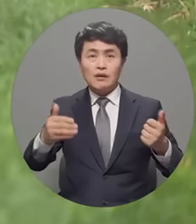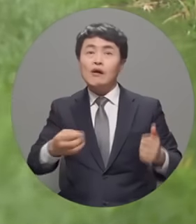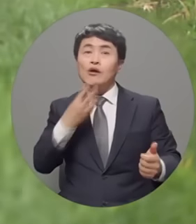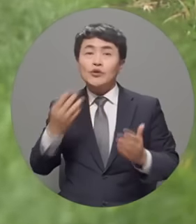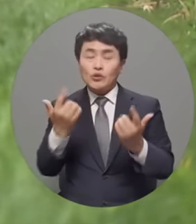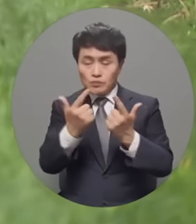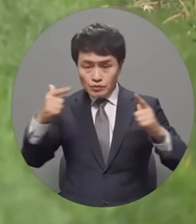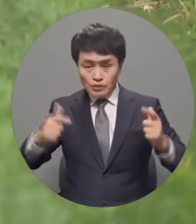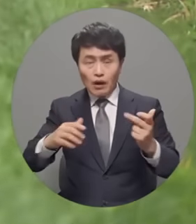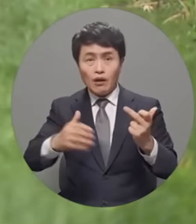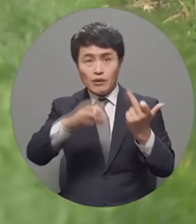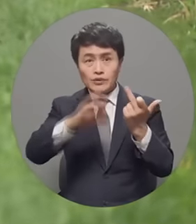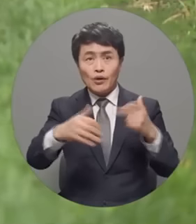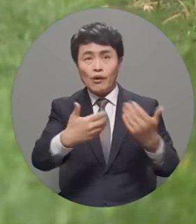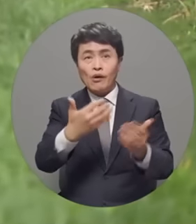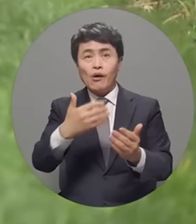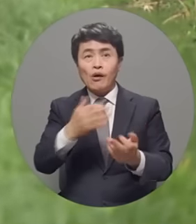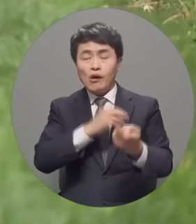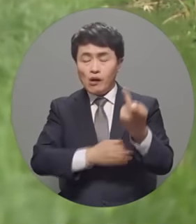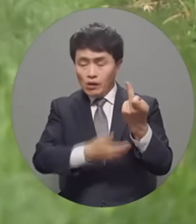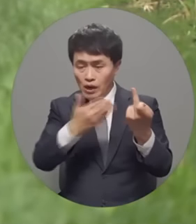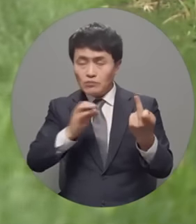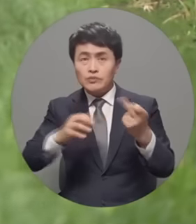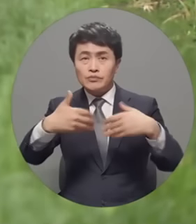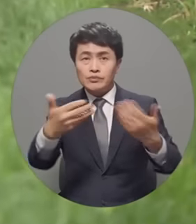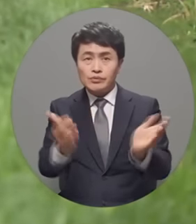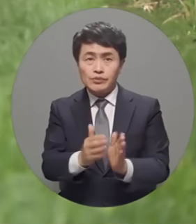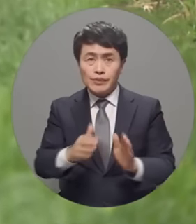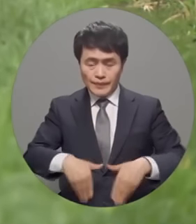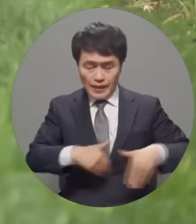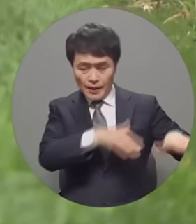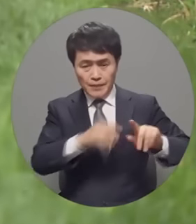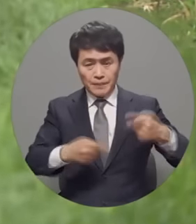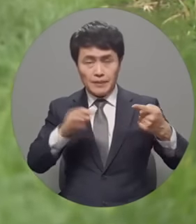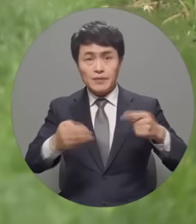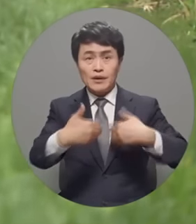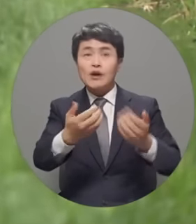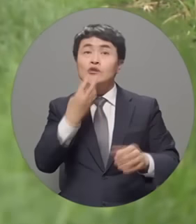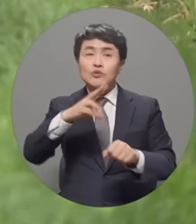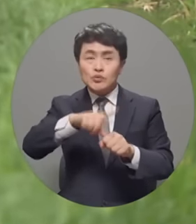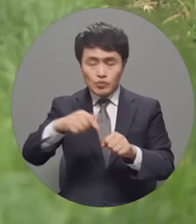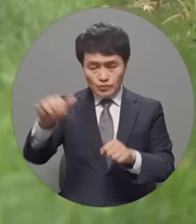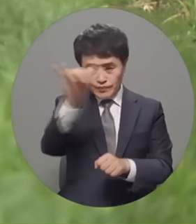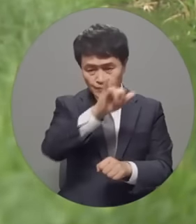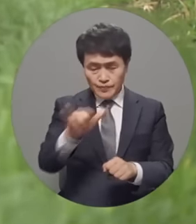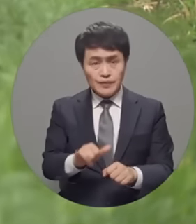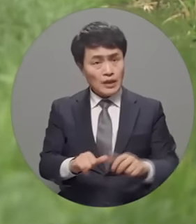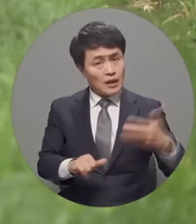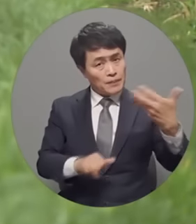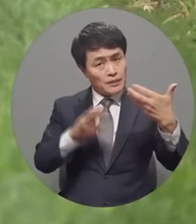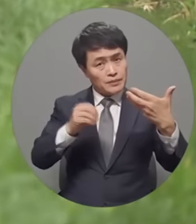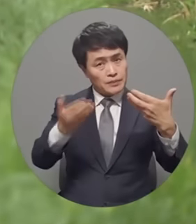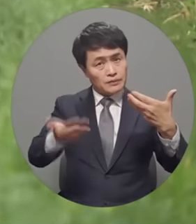북부 서해안과 강원 북부 내륙, 남해안에 100mm 이상, 수도권 등 그 밖에 전국에도 80mm가량